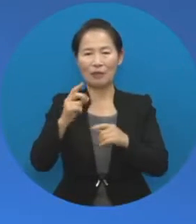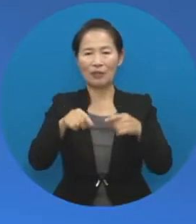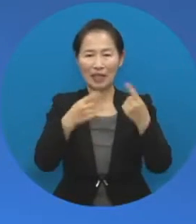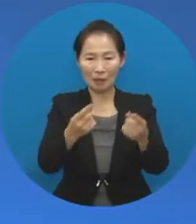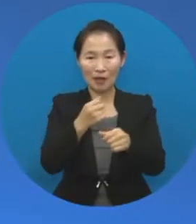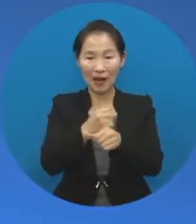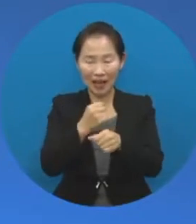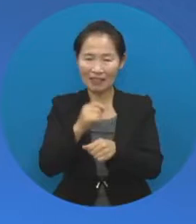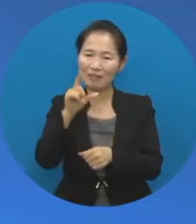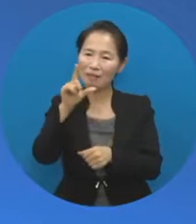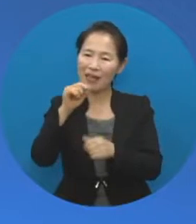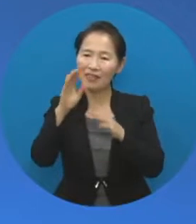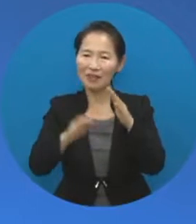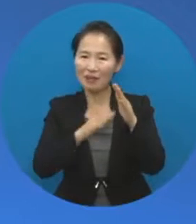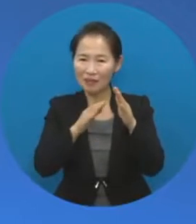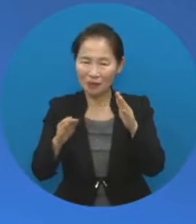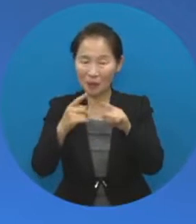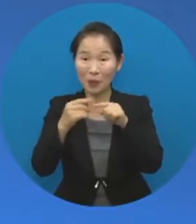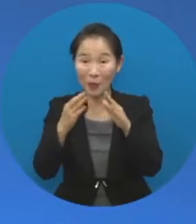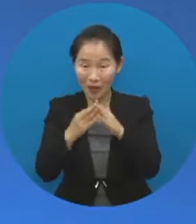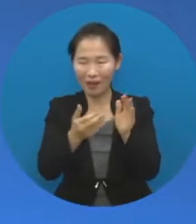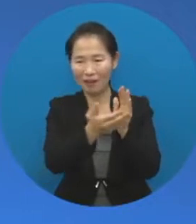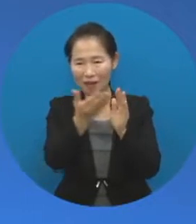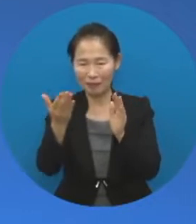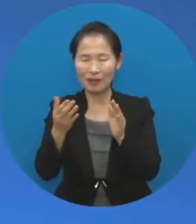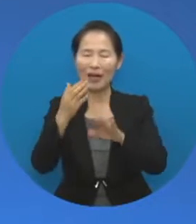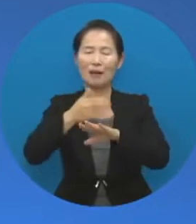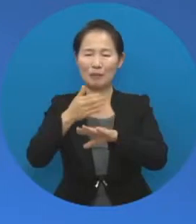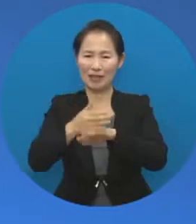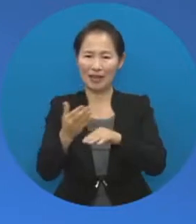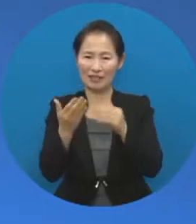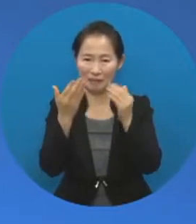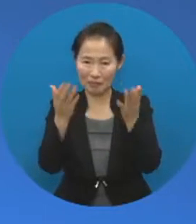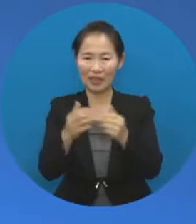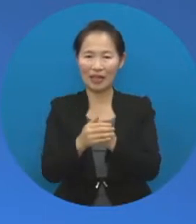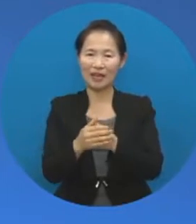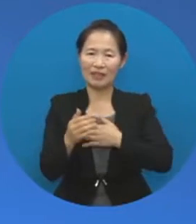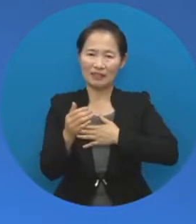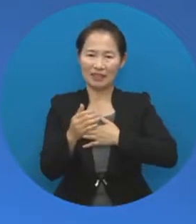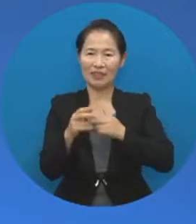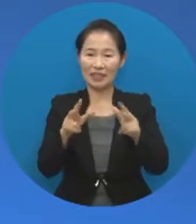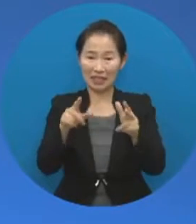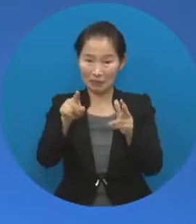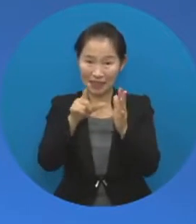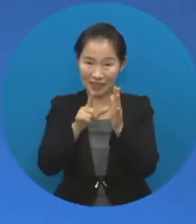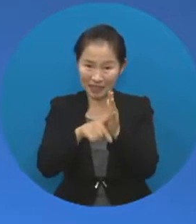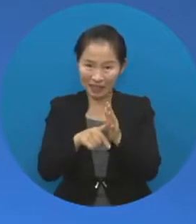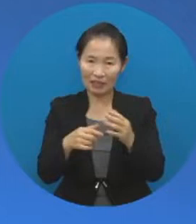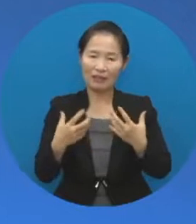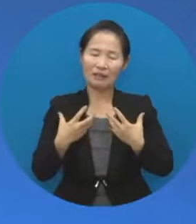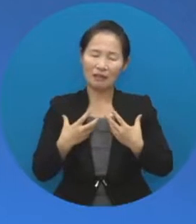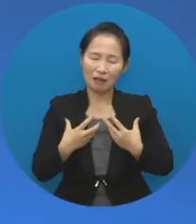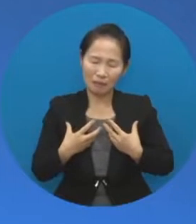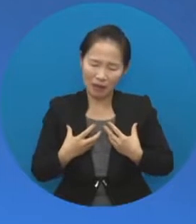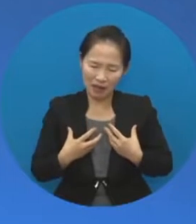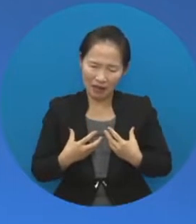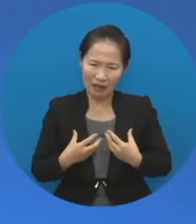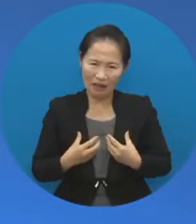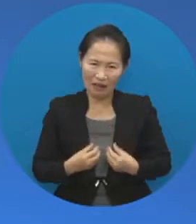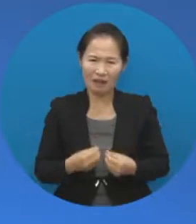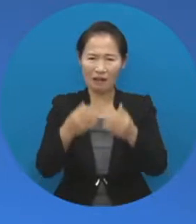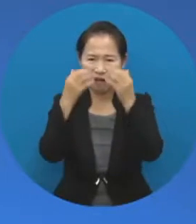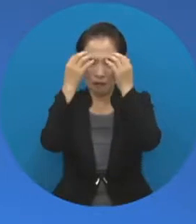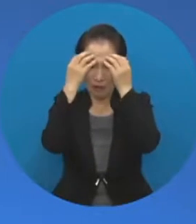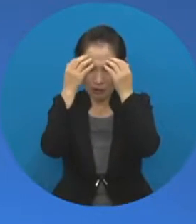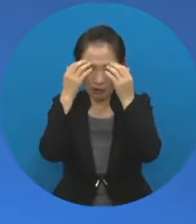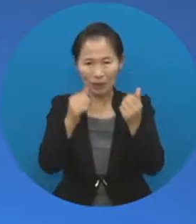성도분들께 진심으로 감사드립니다. 저는 지금 이 시간 절망과 고통과 죽음의